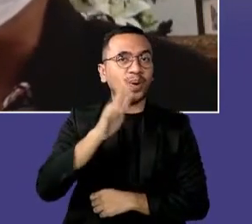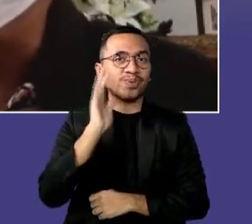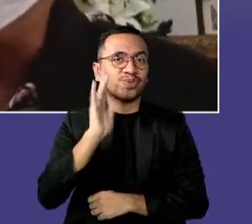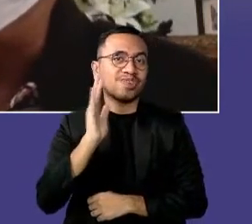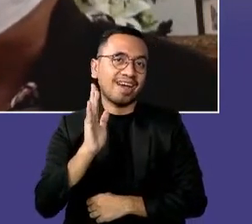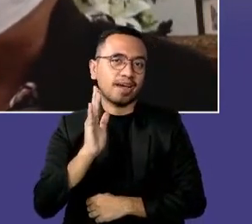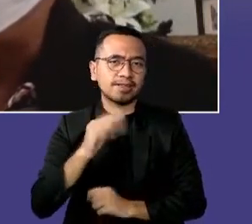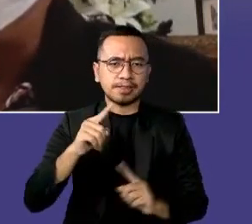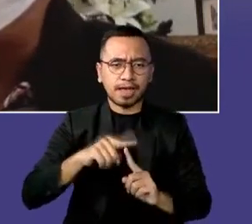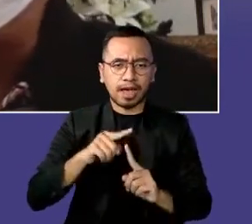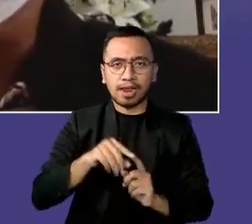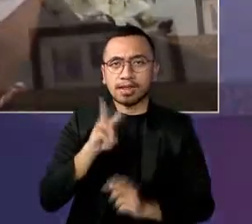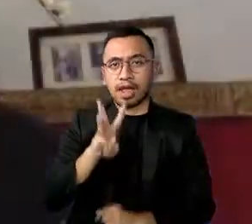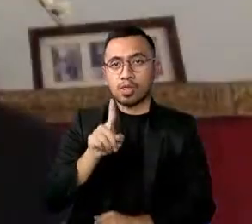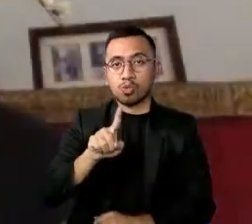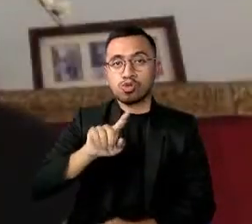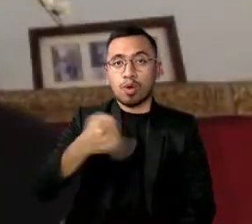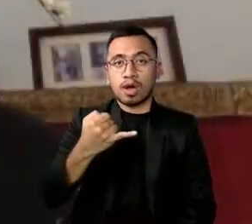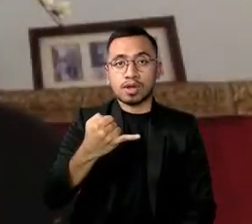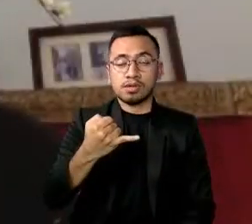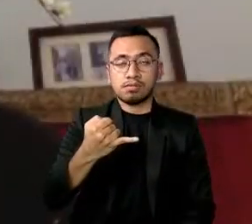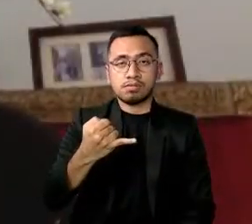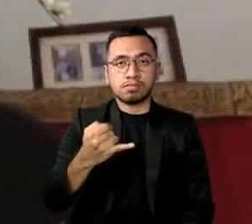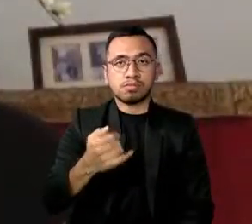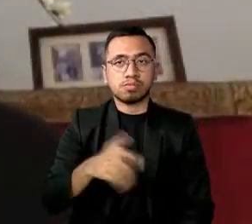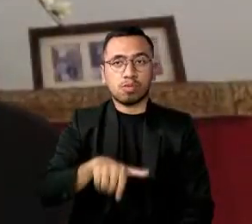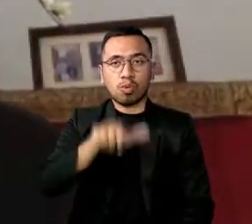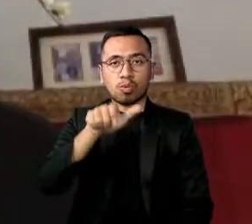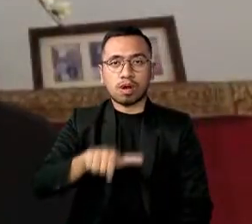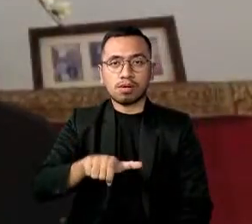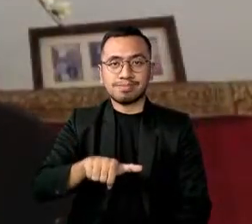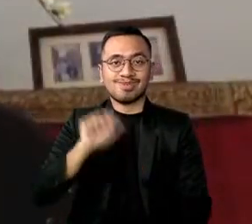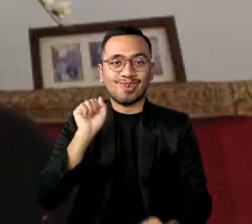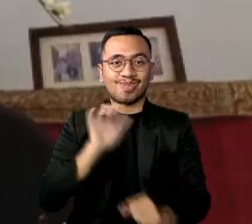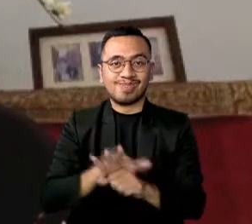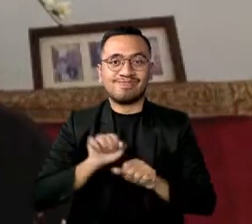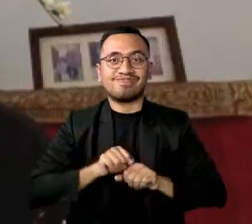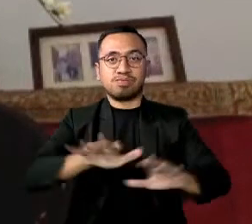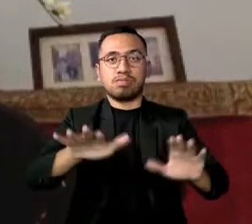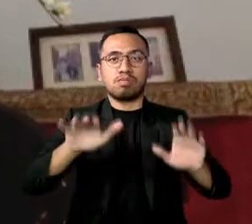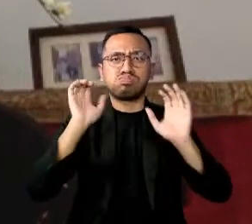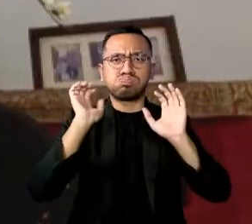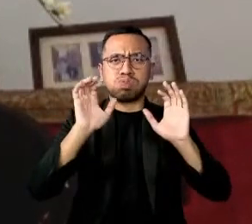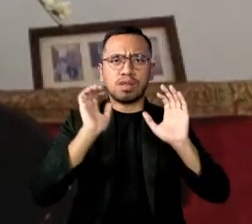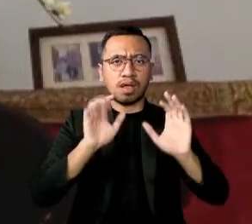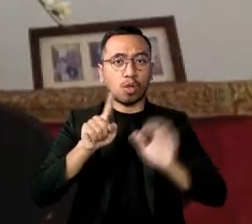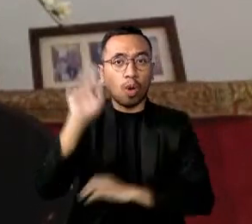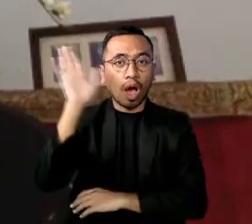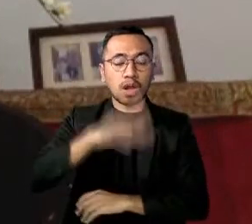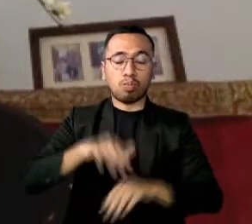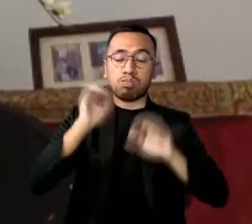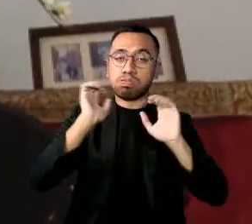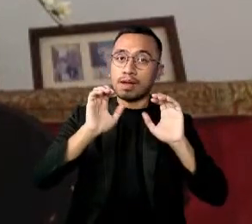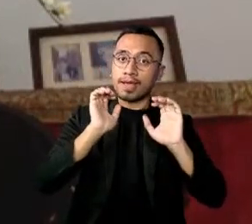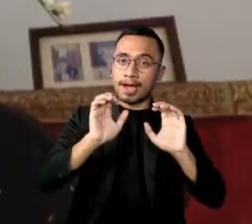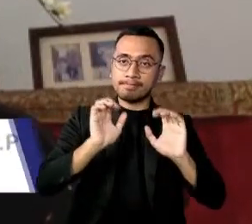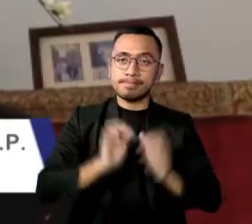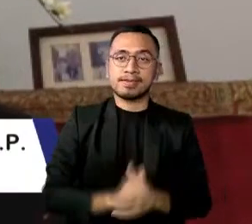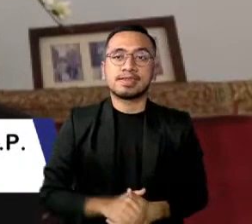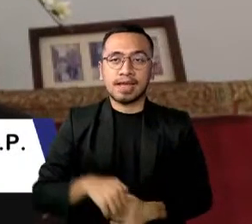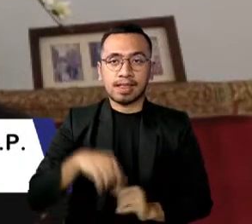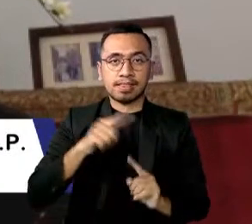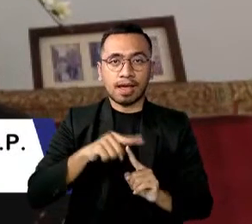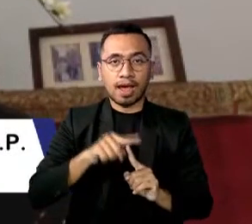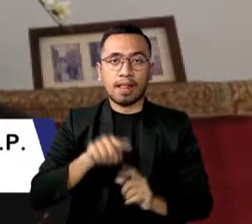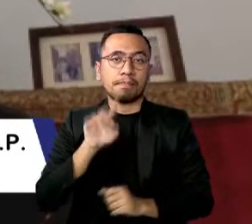31 Januari Puncak tertinggi hari itu dalam kasus per hari kalau kita lihat sampai tanggal